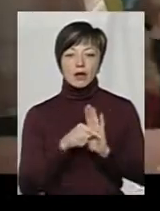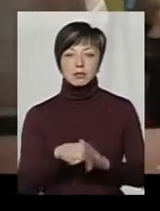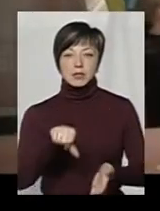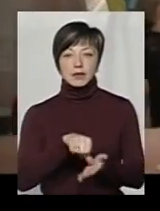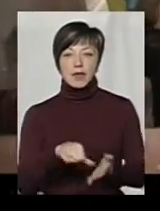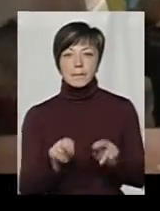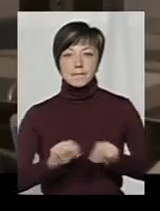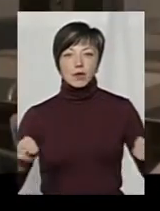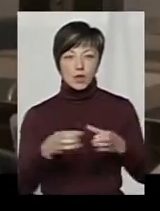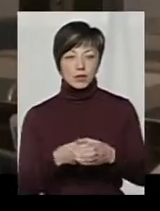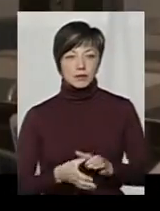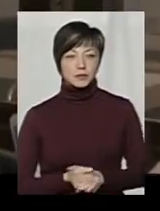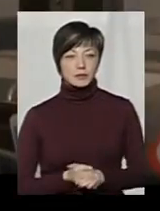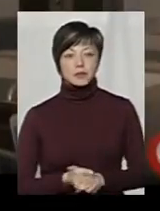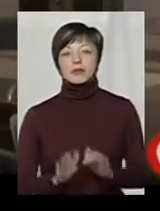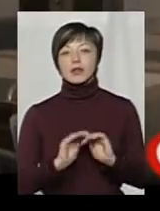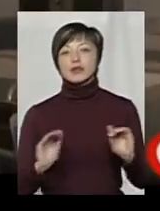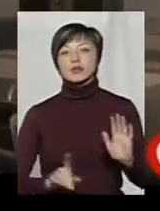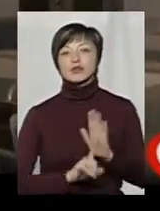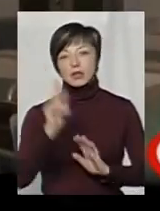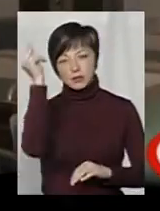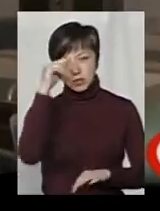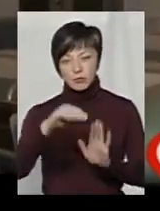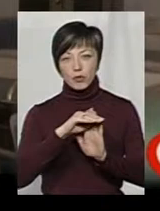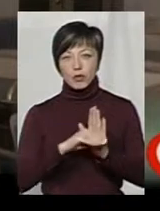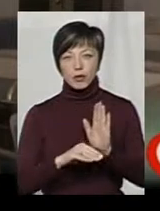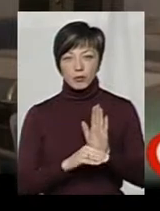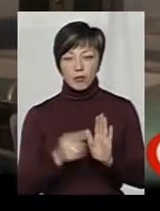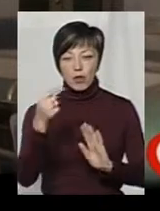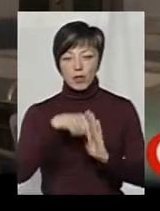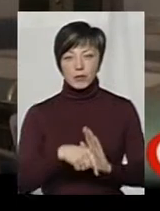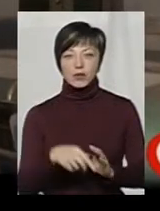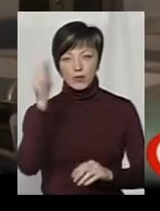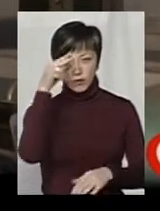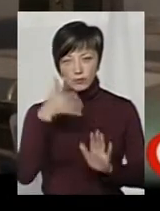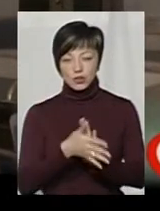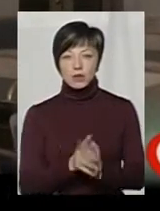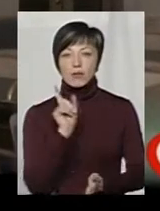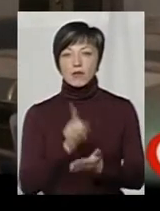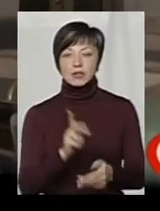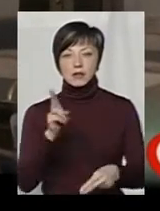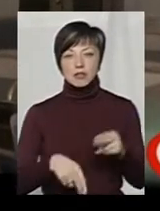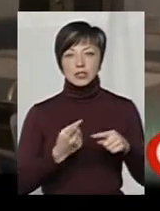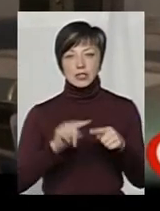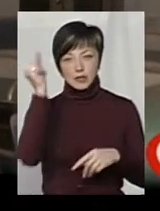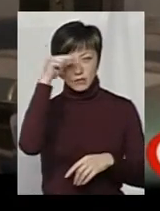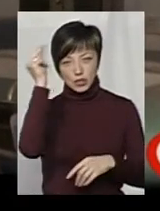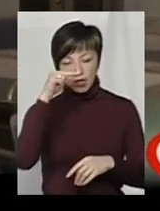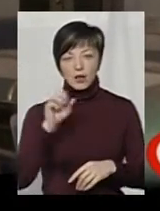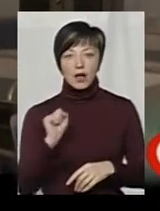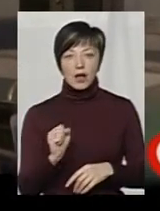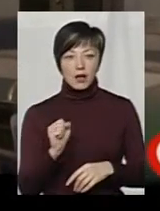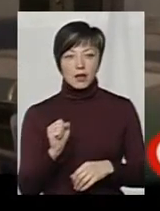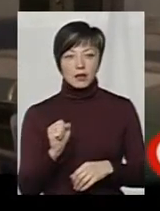представниками педколективу. Діти, які почали навчання за програмою поглибленого вивчення, обов'язково мають завершити це навчання, а